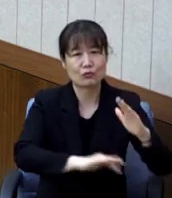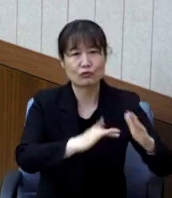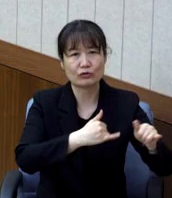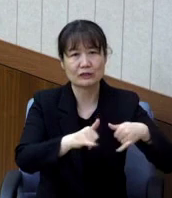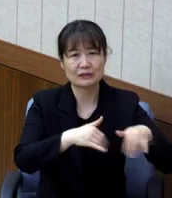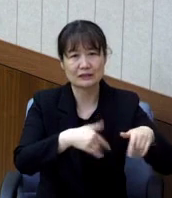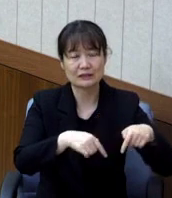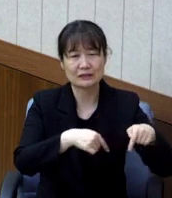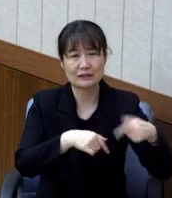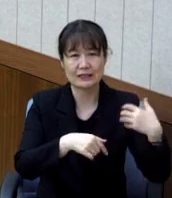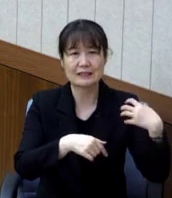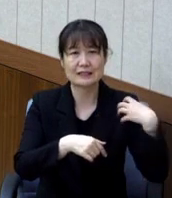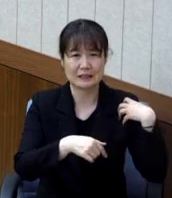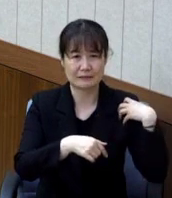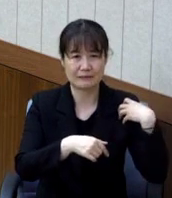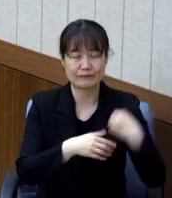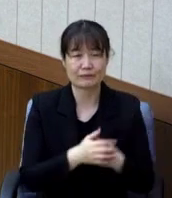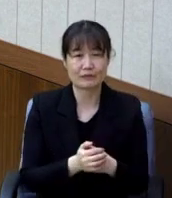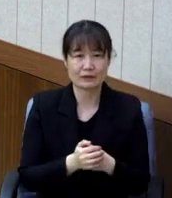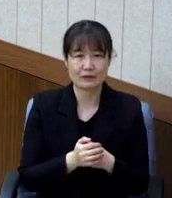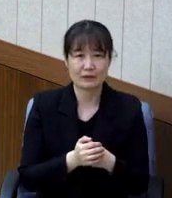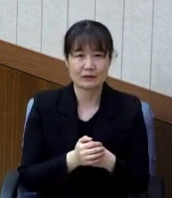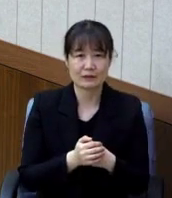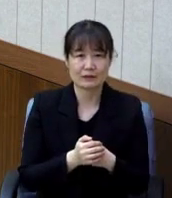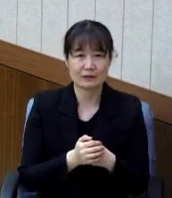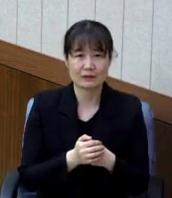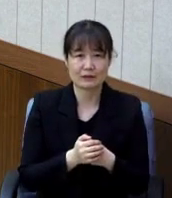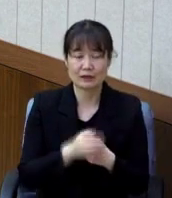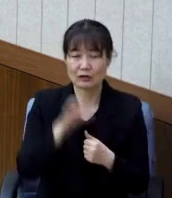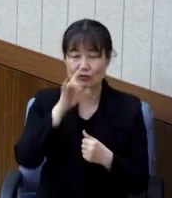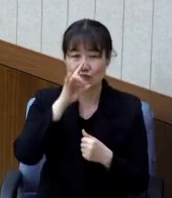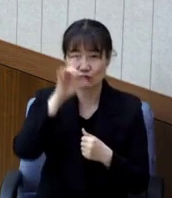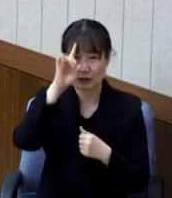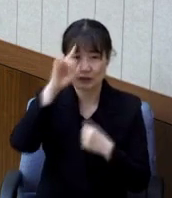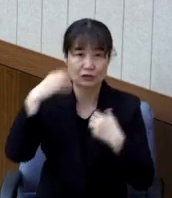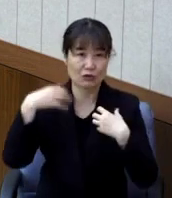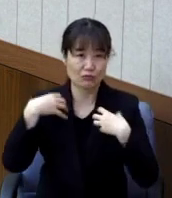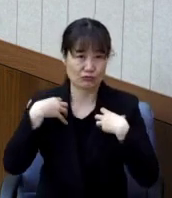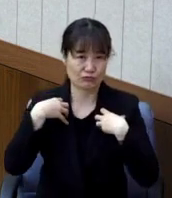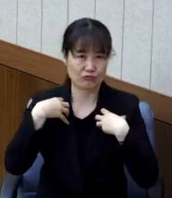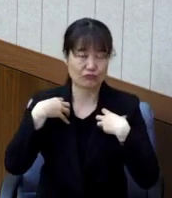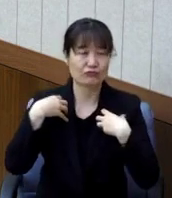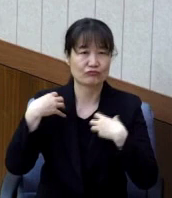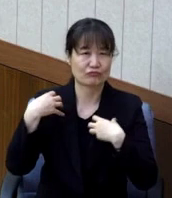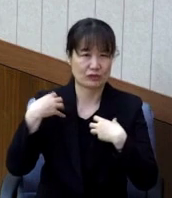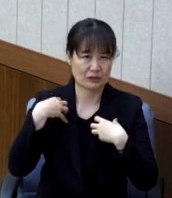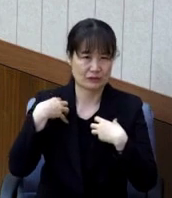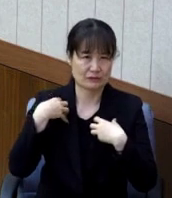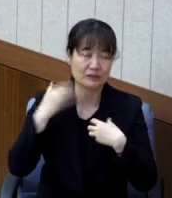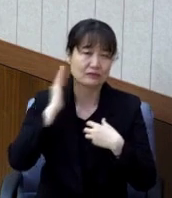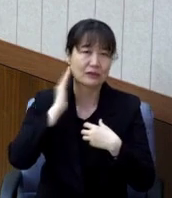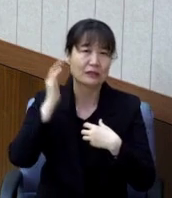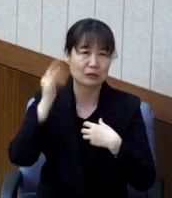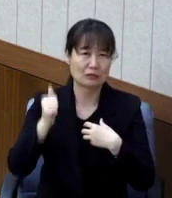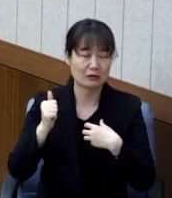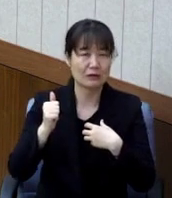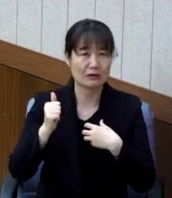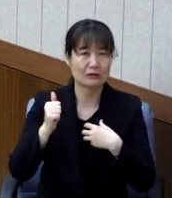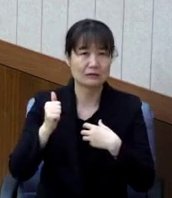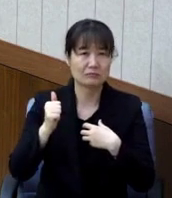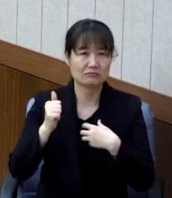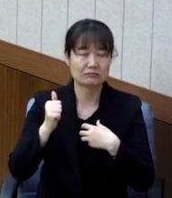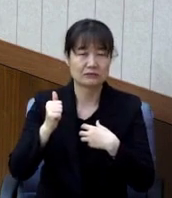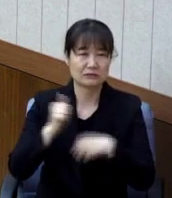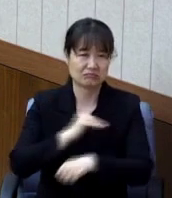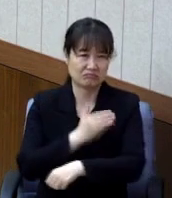때문입니다. 첫째, 중앙정부의 무책임입니다. 구체적으로 대통령의 무책임 때문입니다.